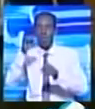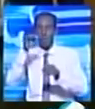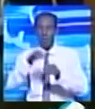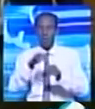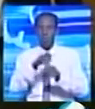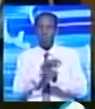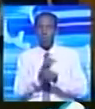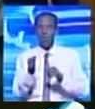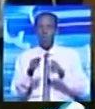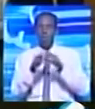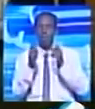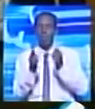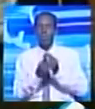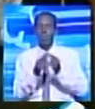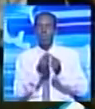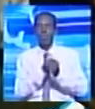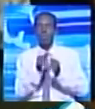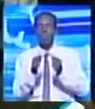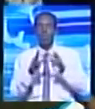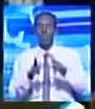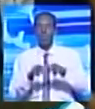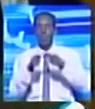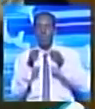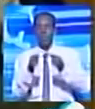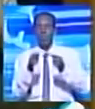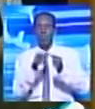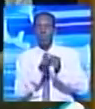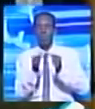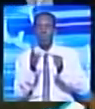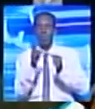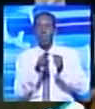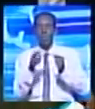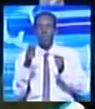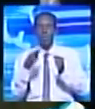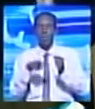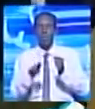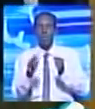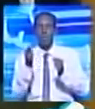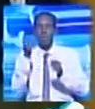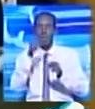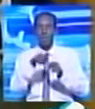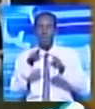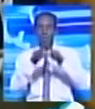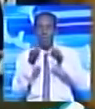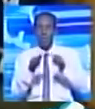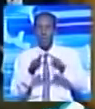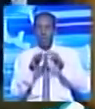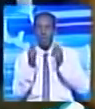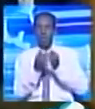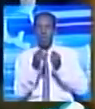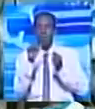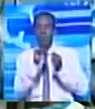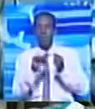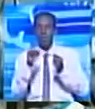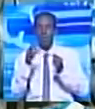entérine également les acquis obtenus lors des récentes consultations inter-yéménites tenues en Suède. Le texte